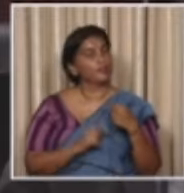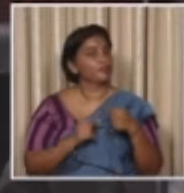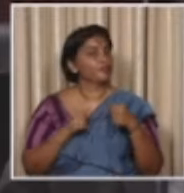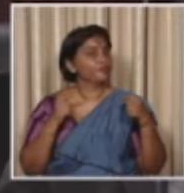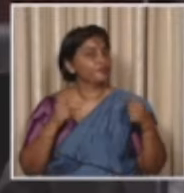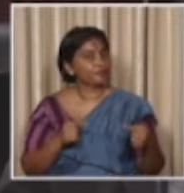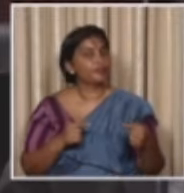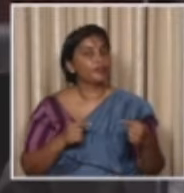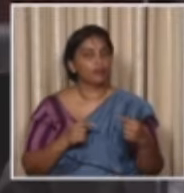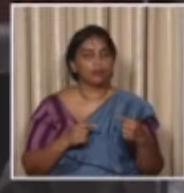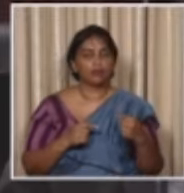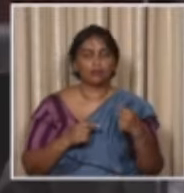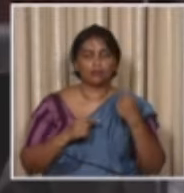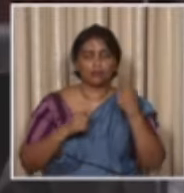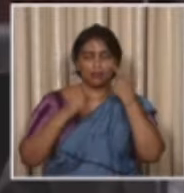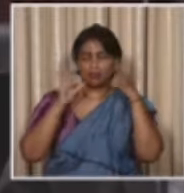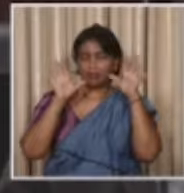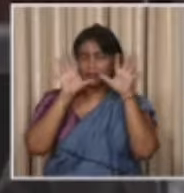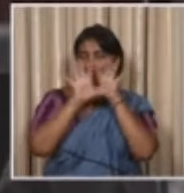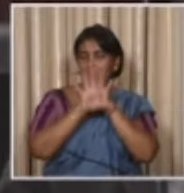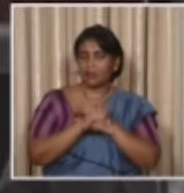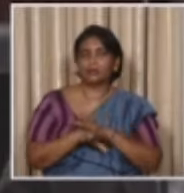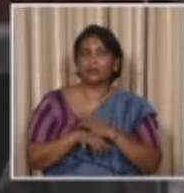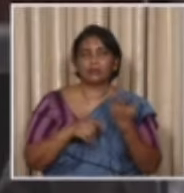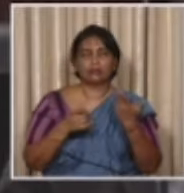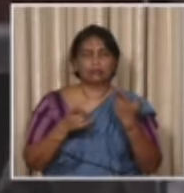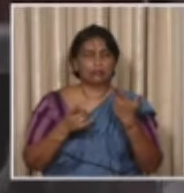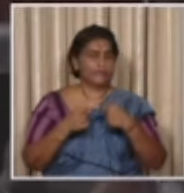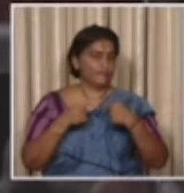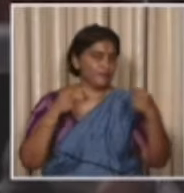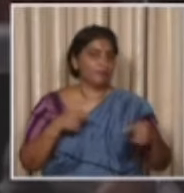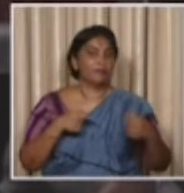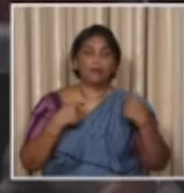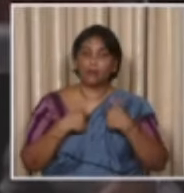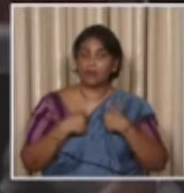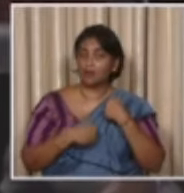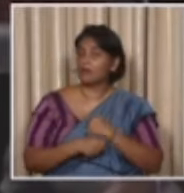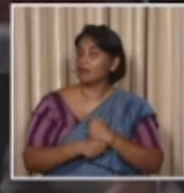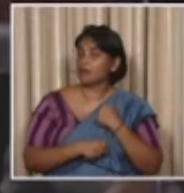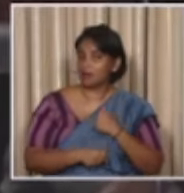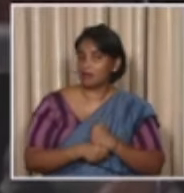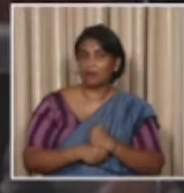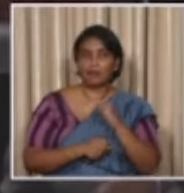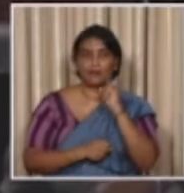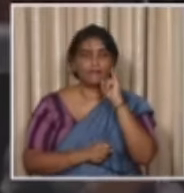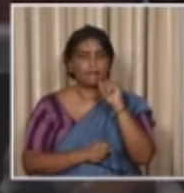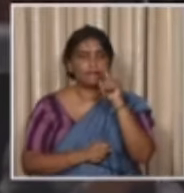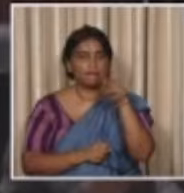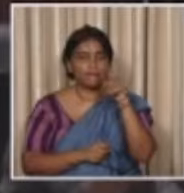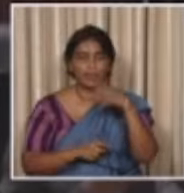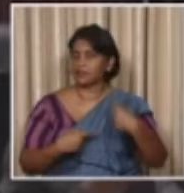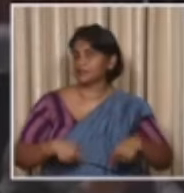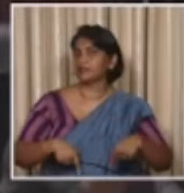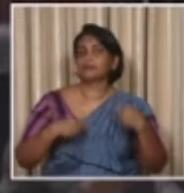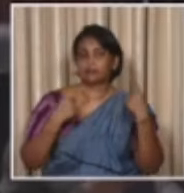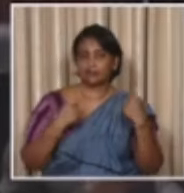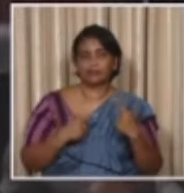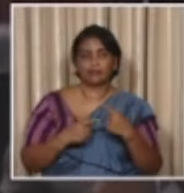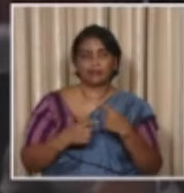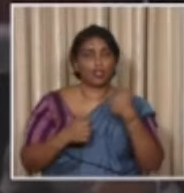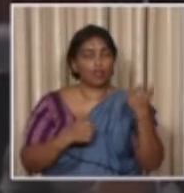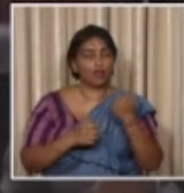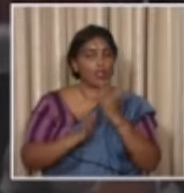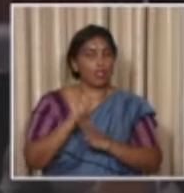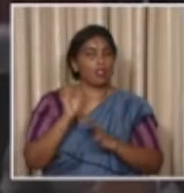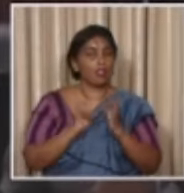විපක්ෂයේ දෑස් නිලංකාර වී නිහඬව සිටින මොහොතක තමයි අපි ආණ්ඩුවේ වැරදි තීන්දුවලට අභියෝග කළේ. කුළුඳුල් අමාත්‍ය